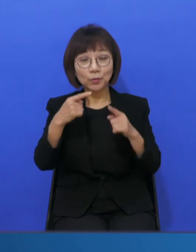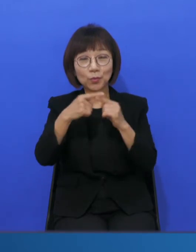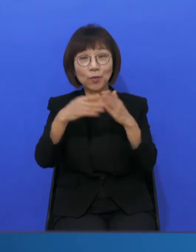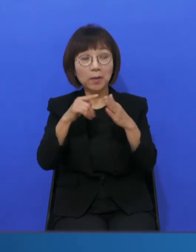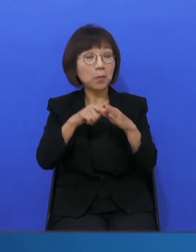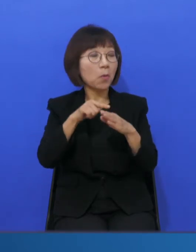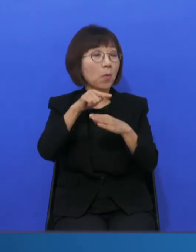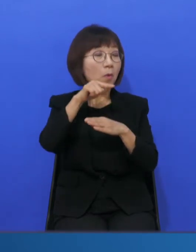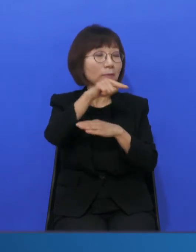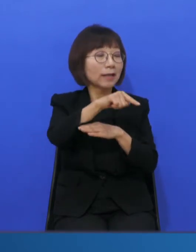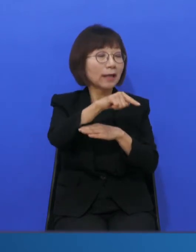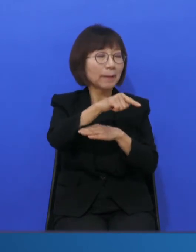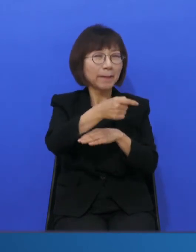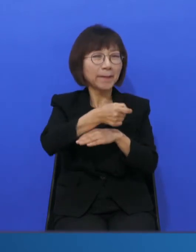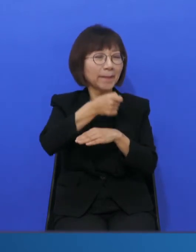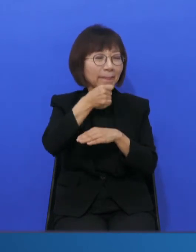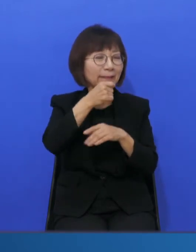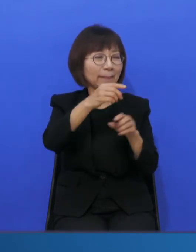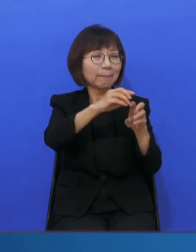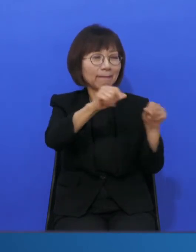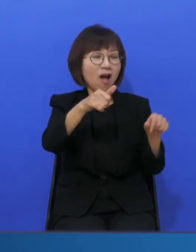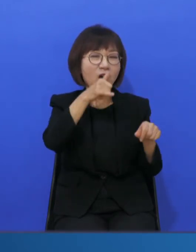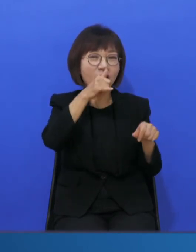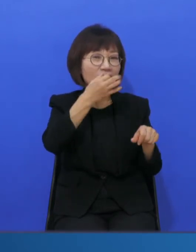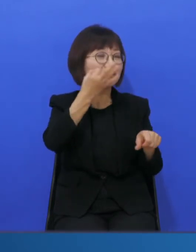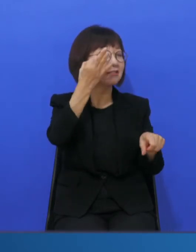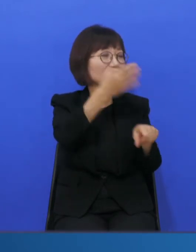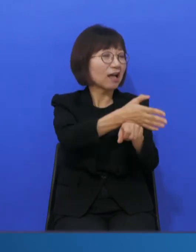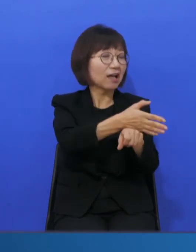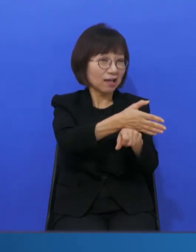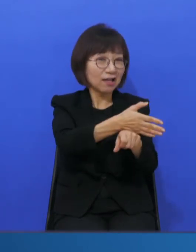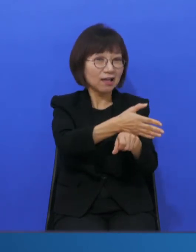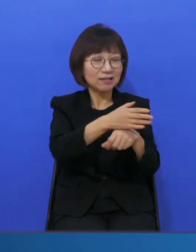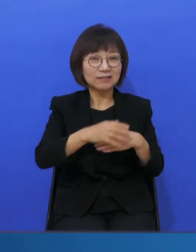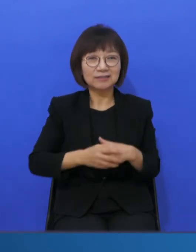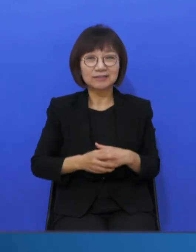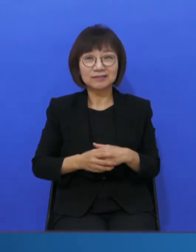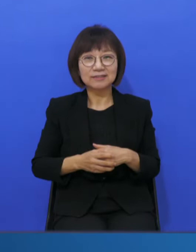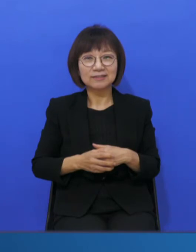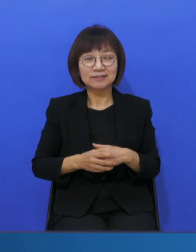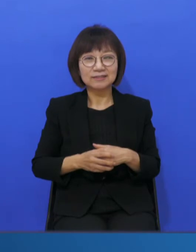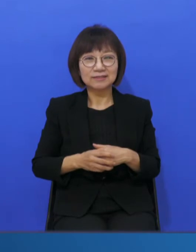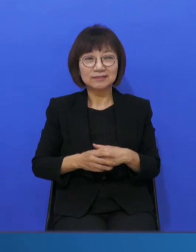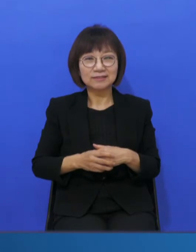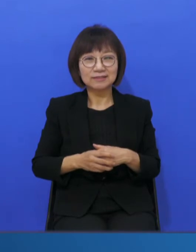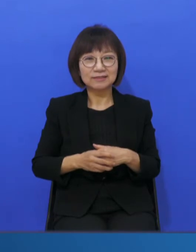샀다는 거기. And now at the entrance, we bought a very small plot of land. 그 우리 성도님들이 자꾸 얘기하는 걸